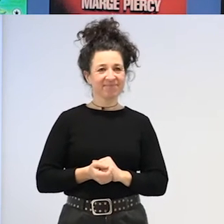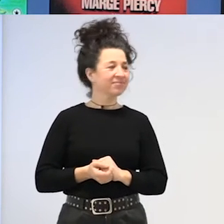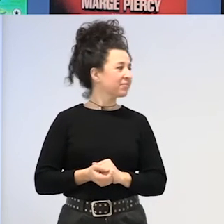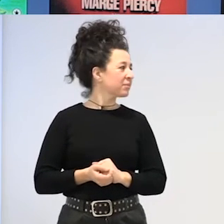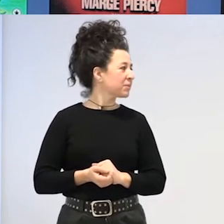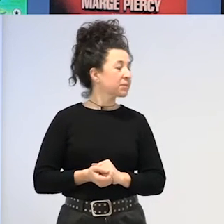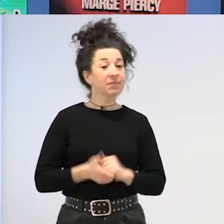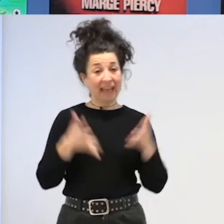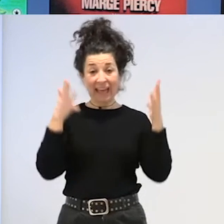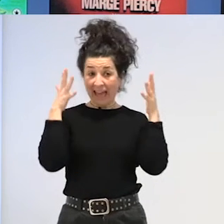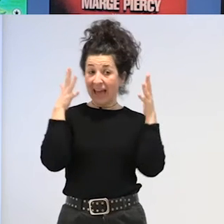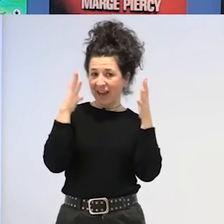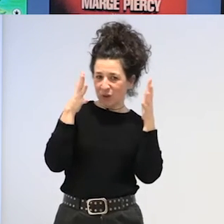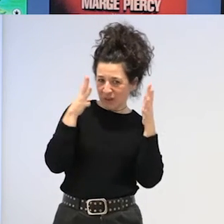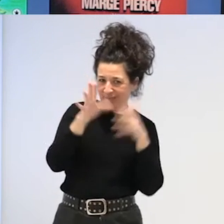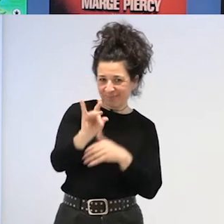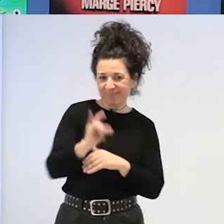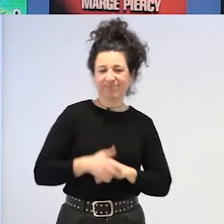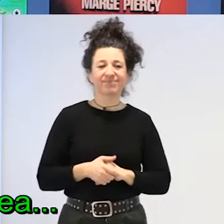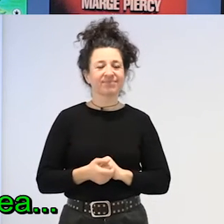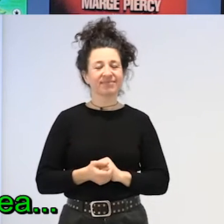bai, gomendatzen dizuet.